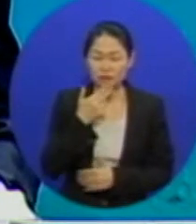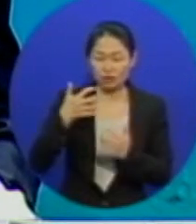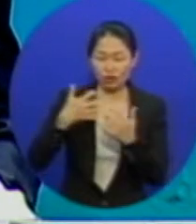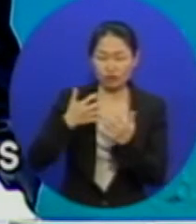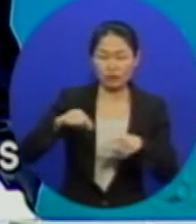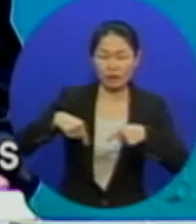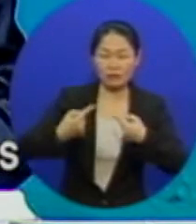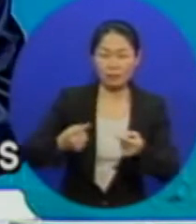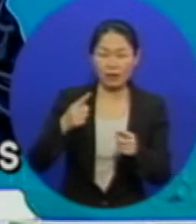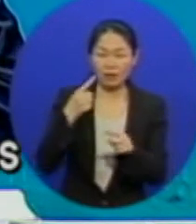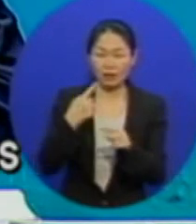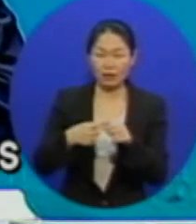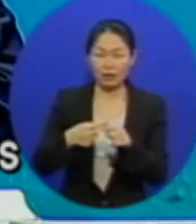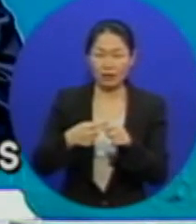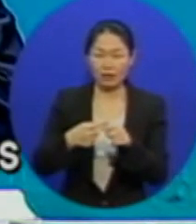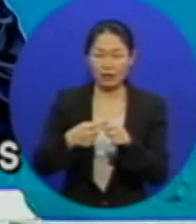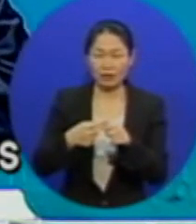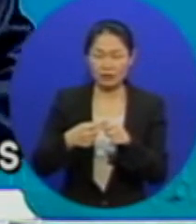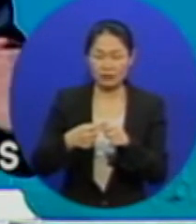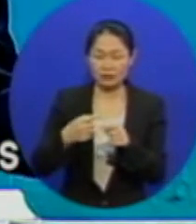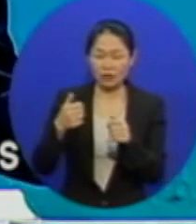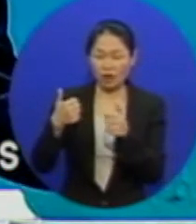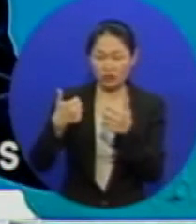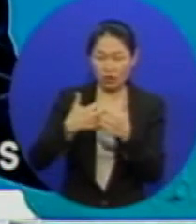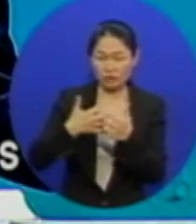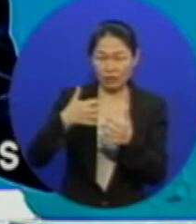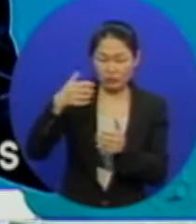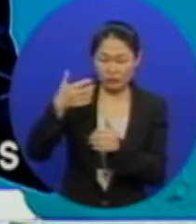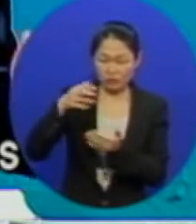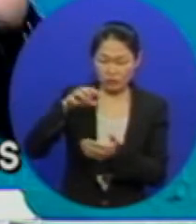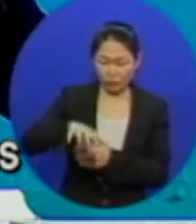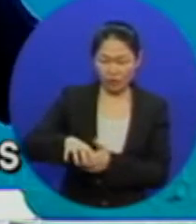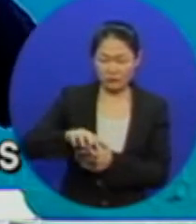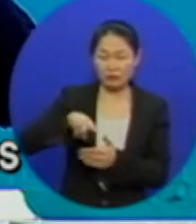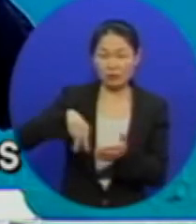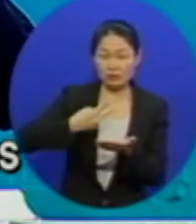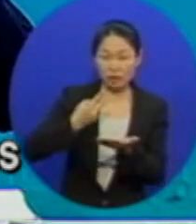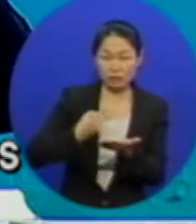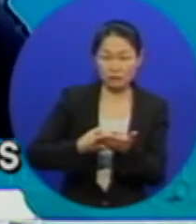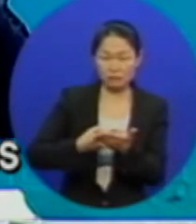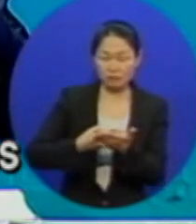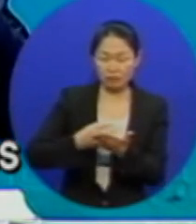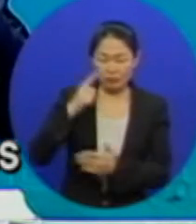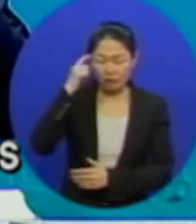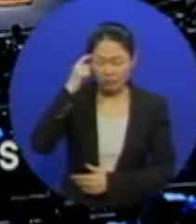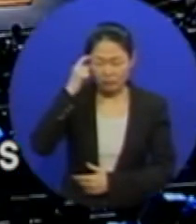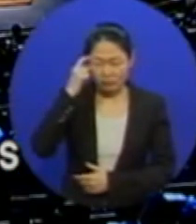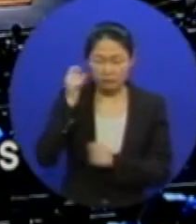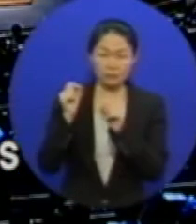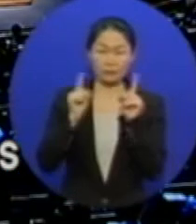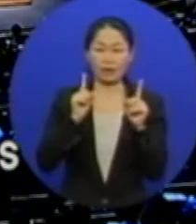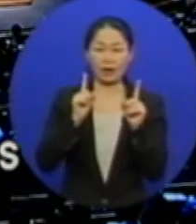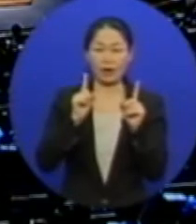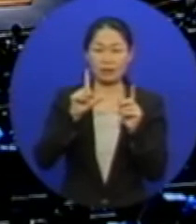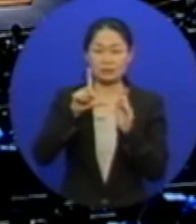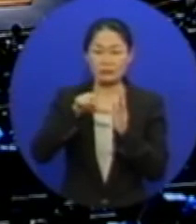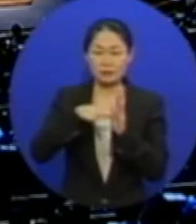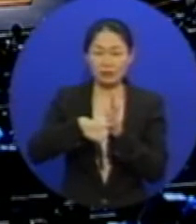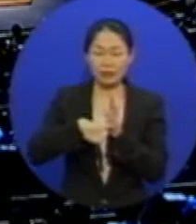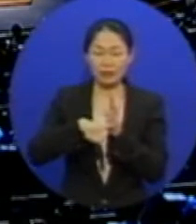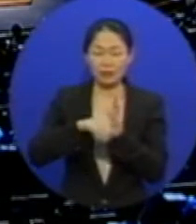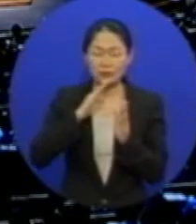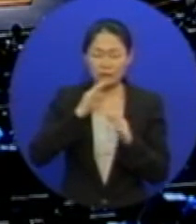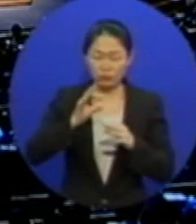아 그가 아 전쟁 태에서 쓰러지고 그리고 이제 정신이 자지는 데 악어가죽 오